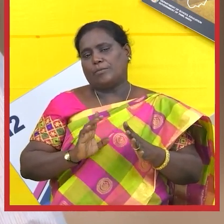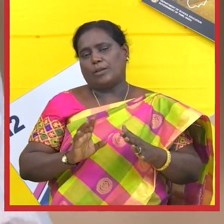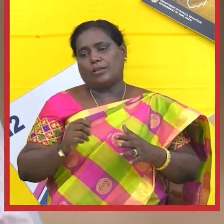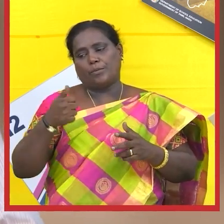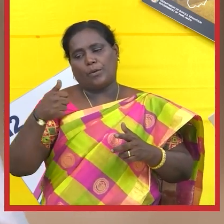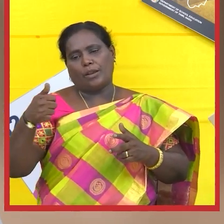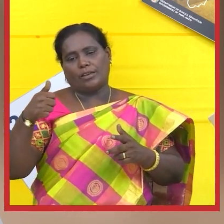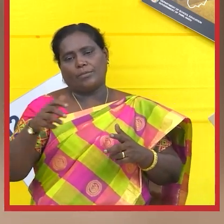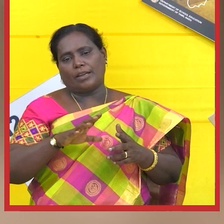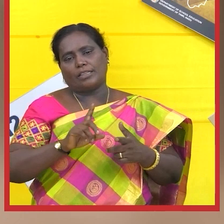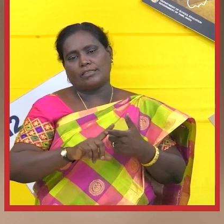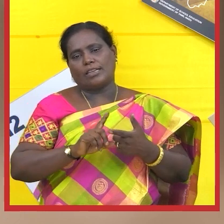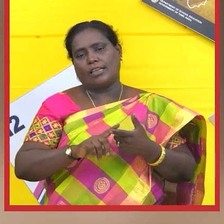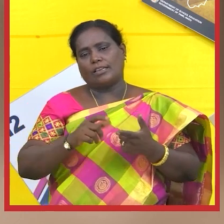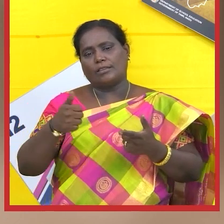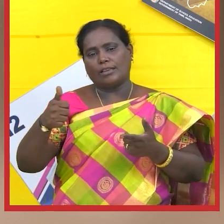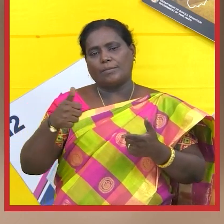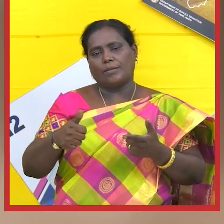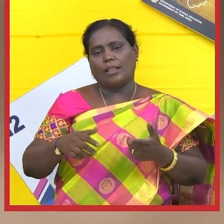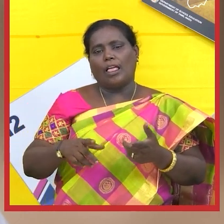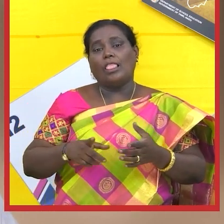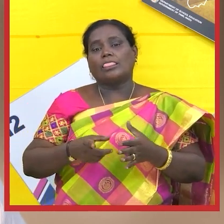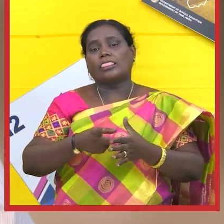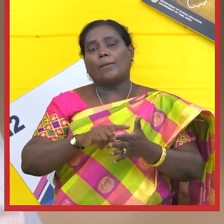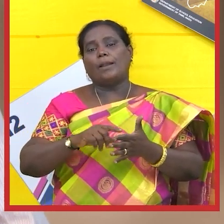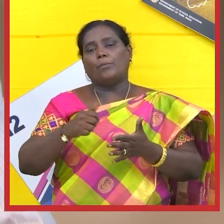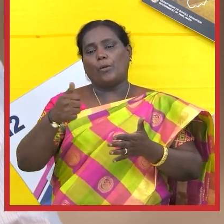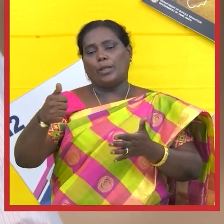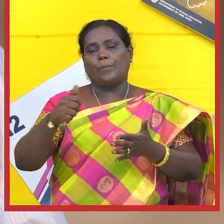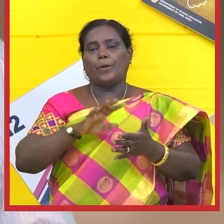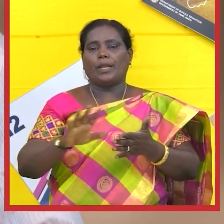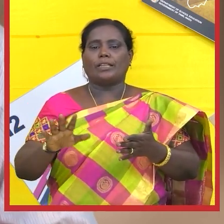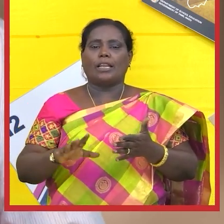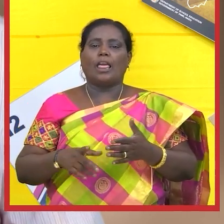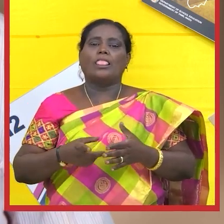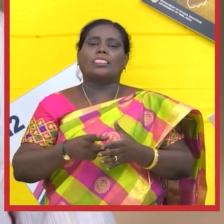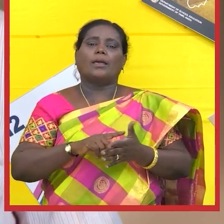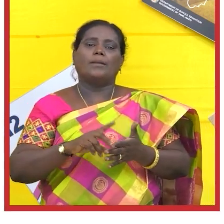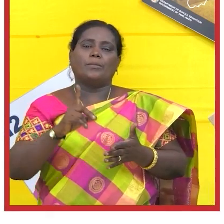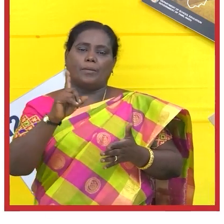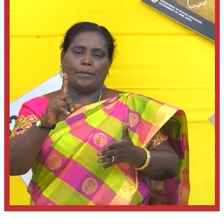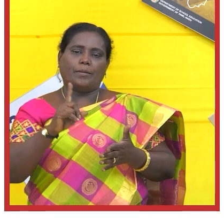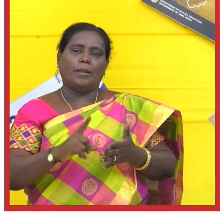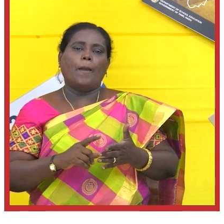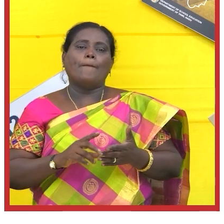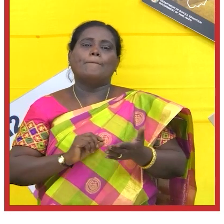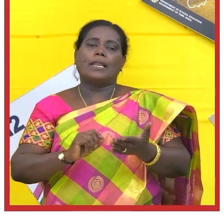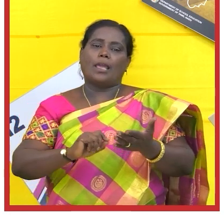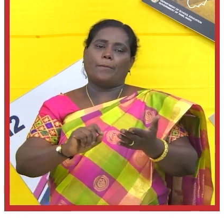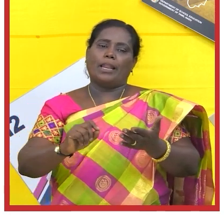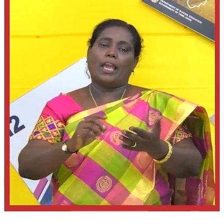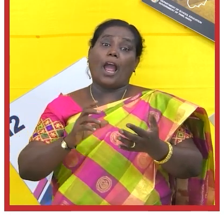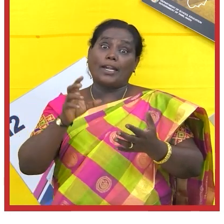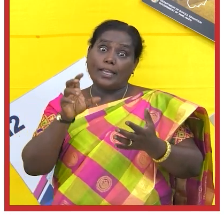போராட்டம் நடத்தி சிறைக்கு செல்கிறார்கள். தமிழ் மொழி போராட்டத்தை முன்னெடுத்தவர்கள் தமிழ்நாட்டிலே 2 பேர். ஒருவர் மறைமலை அடிகள், அவர்